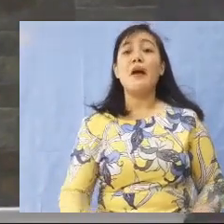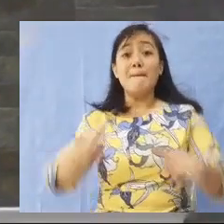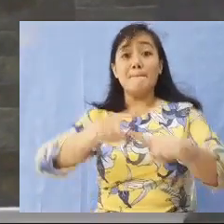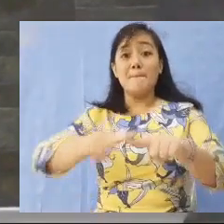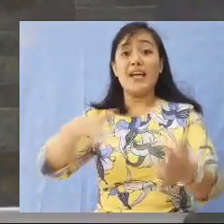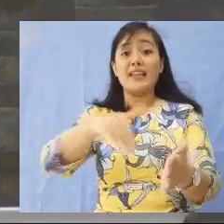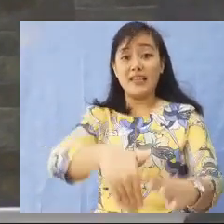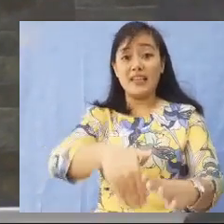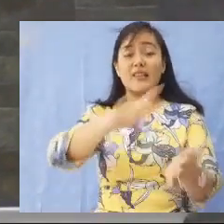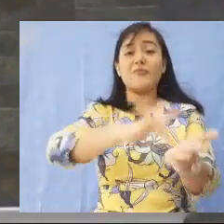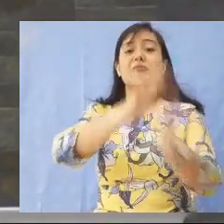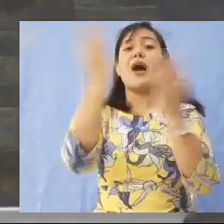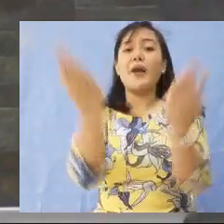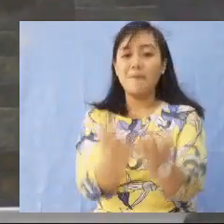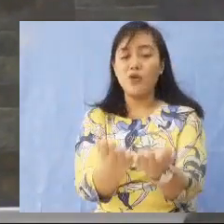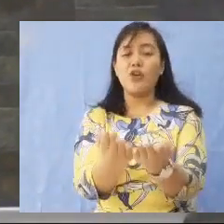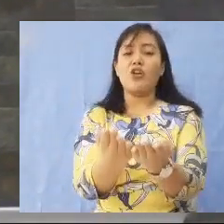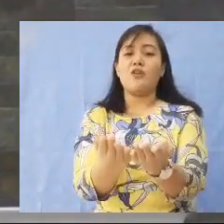Biblia,